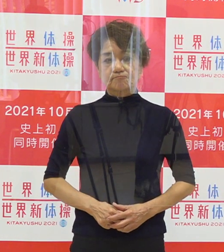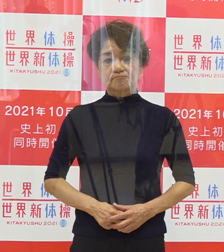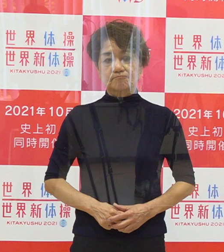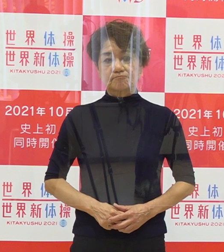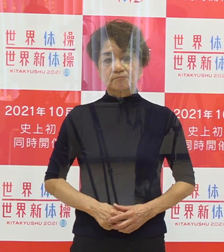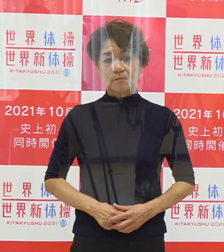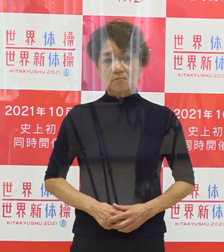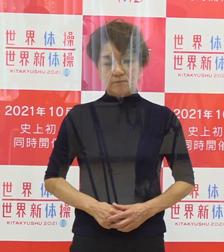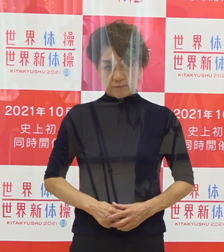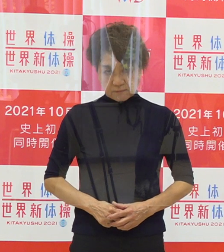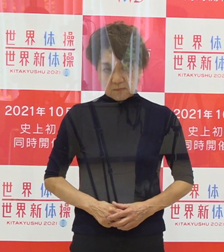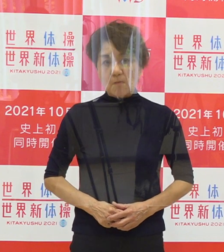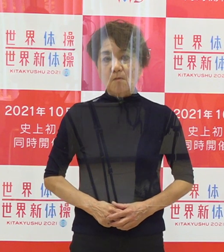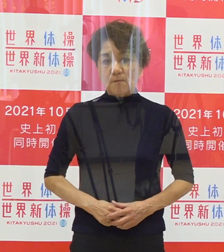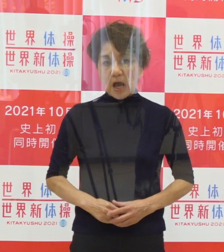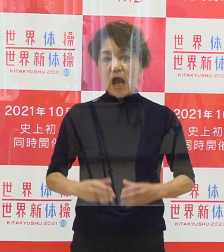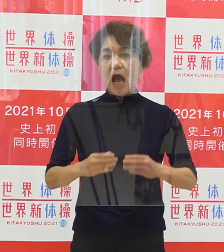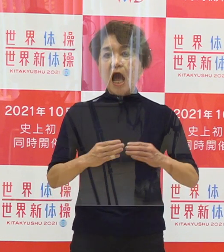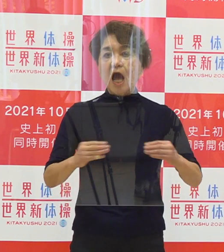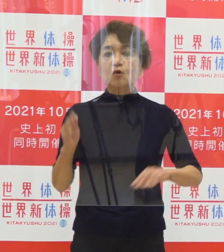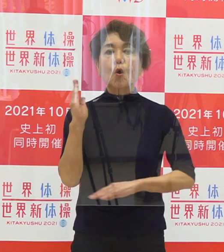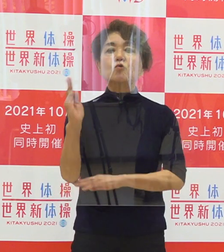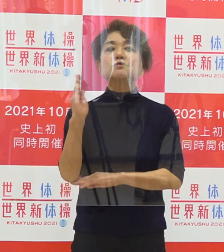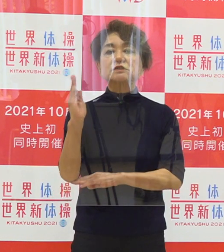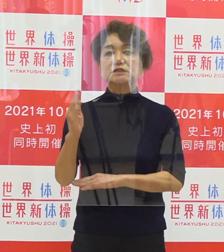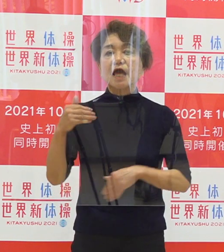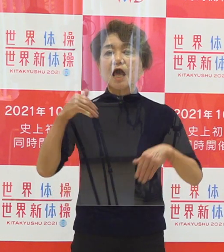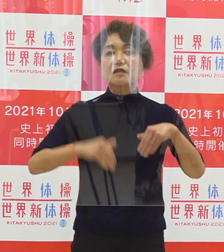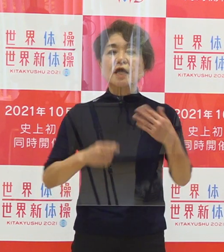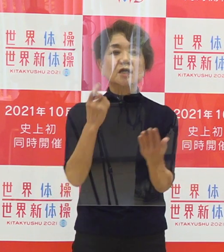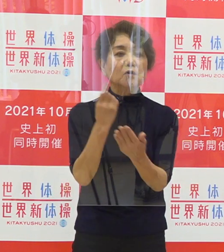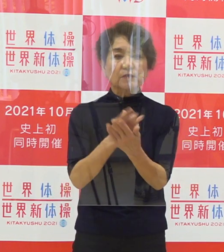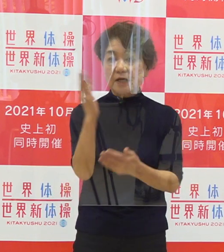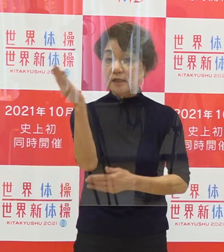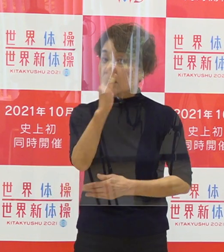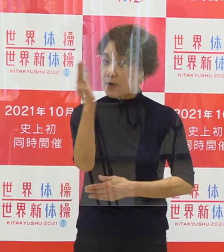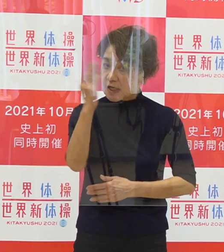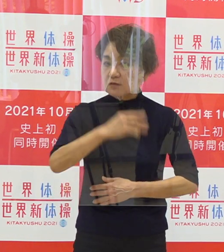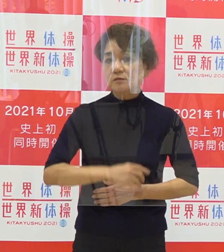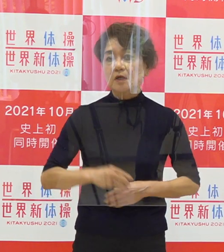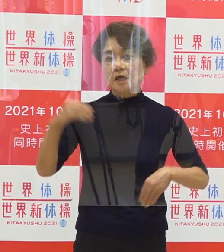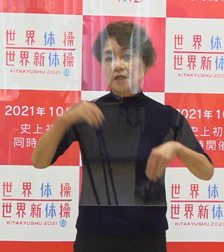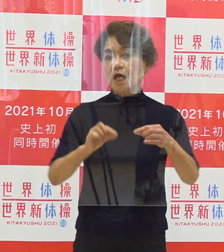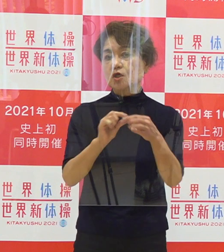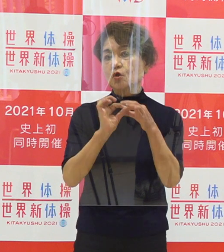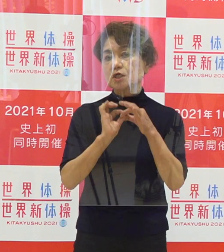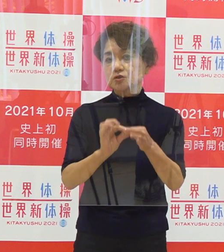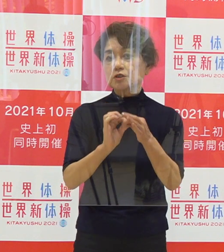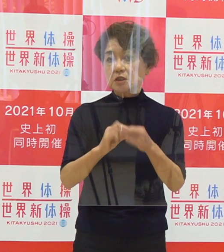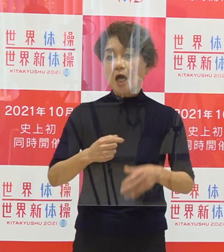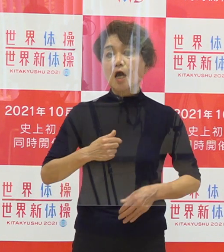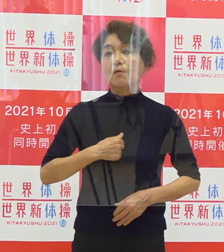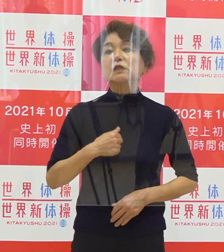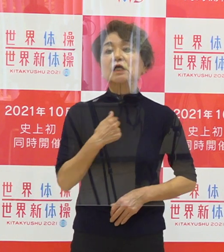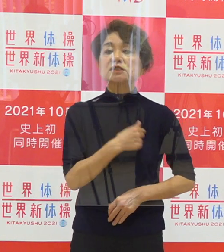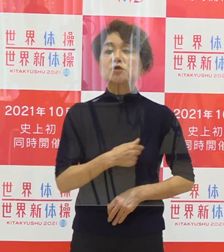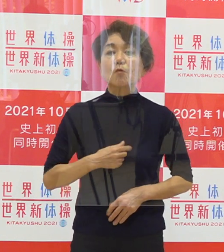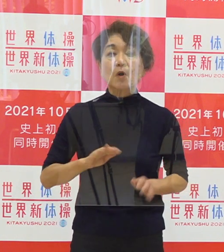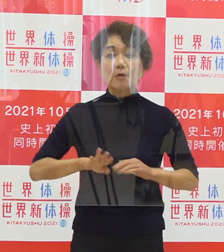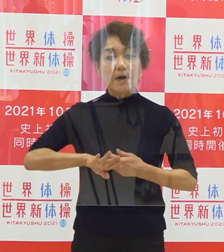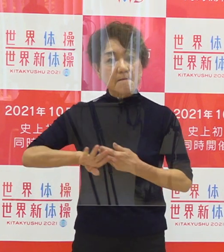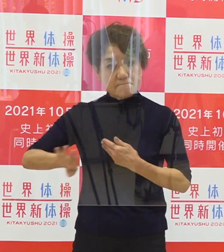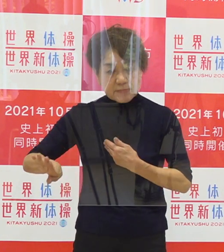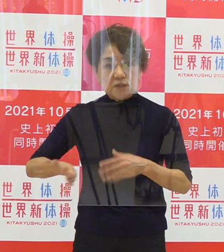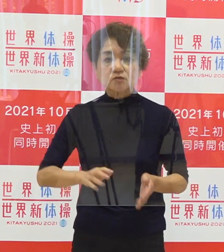国政選挙に限らず、選挙につきまして自分の心情的な思いは別